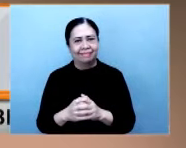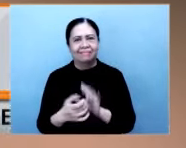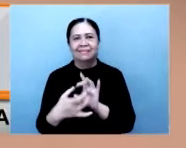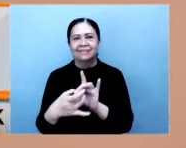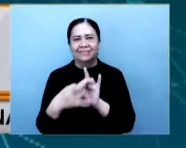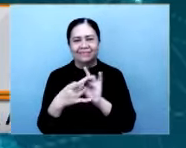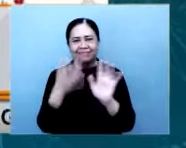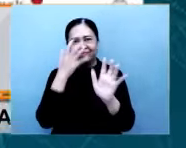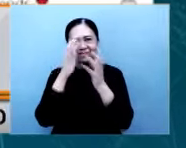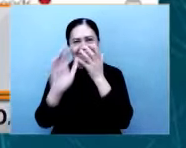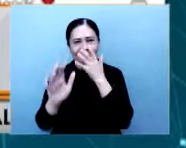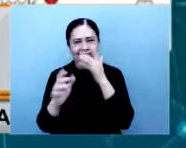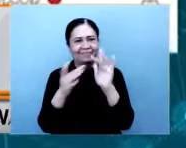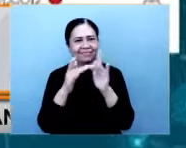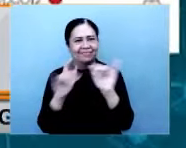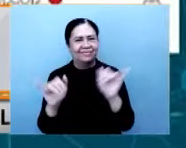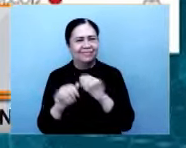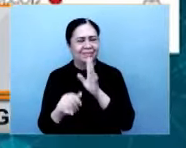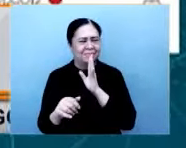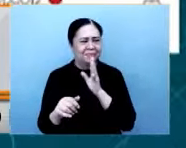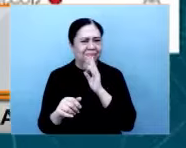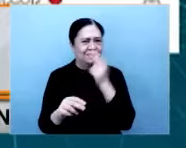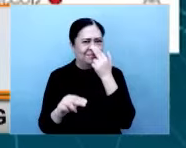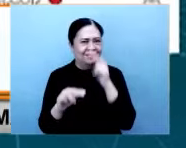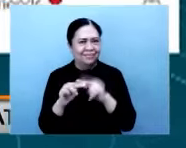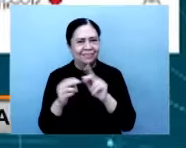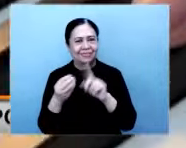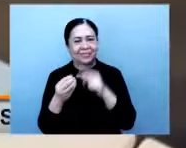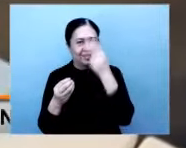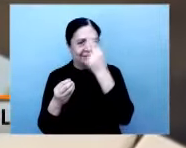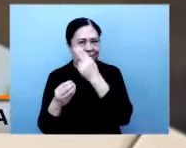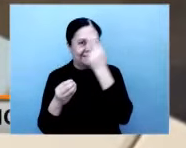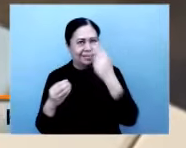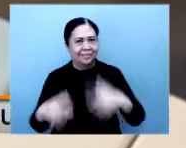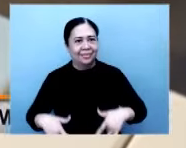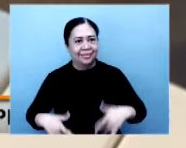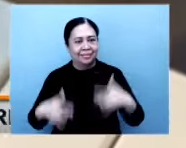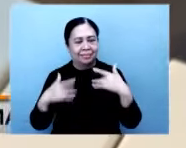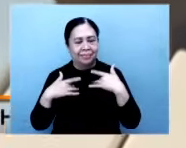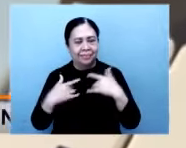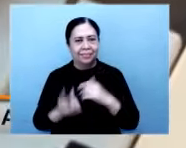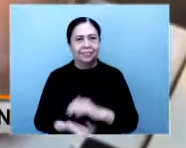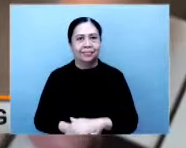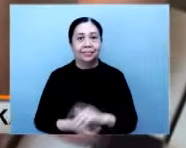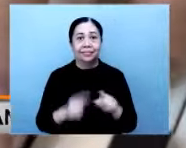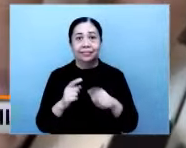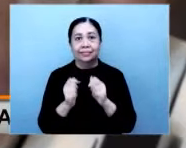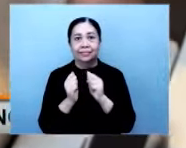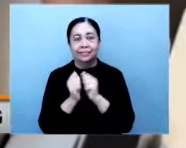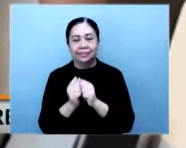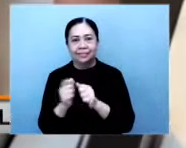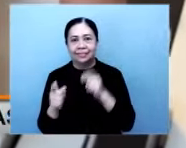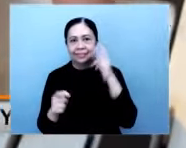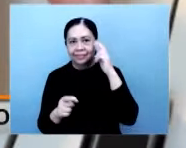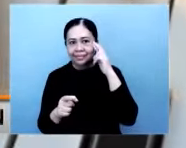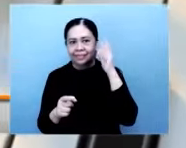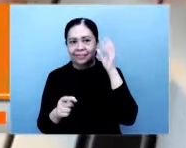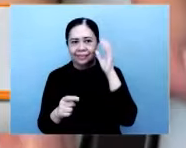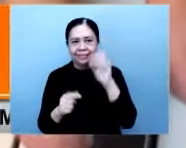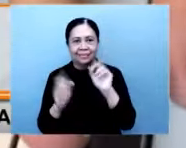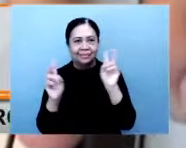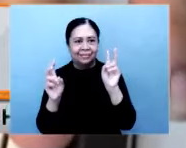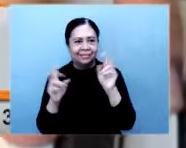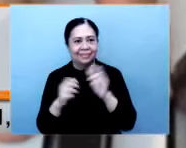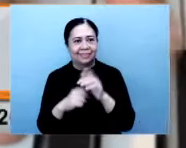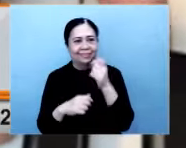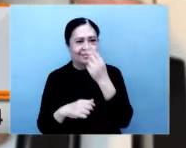kasi ang netizen sa mga banat niya tungkol sa buhay Katoliko. Nang makasama ko si Romer Chuka, aka The